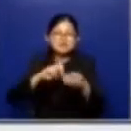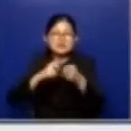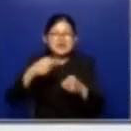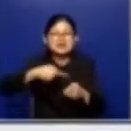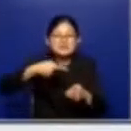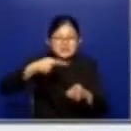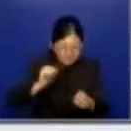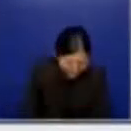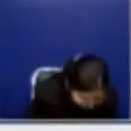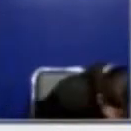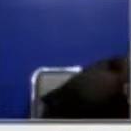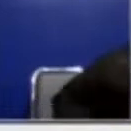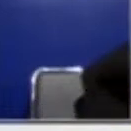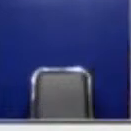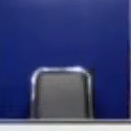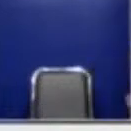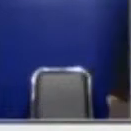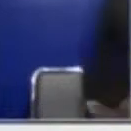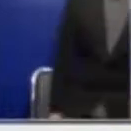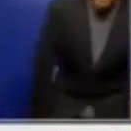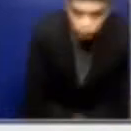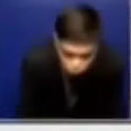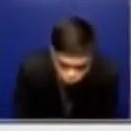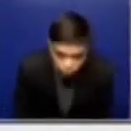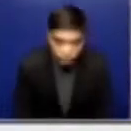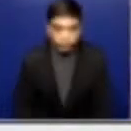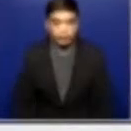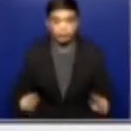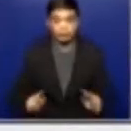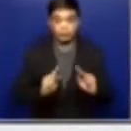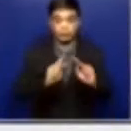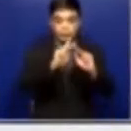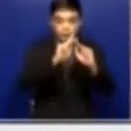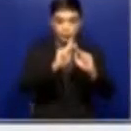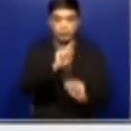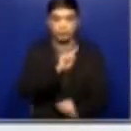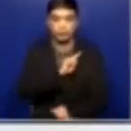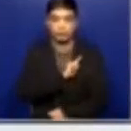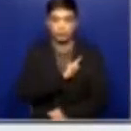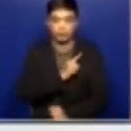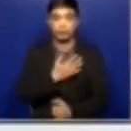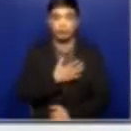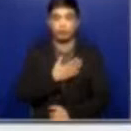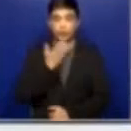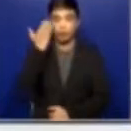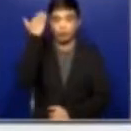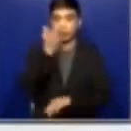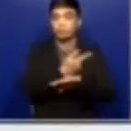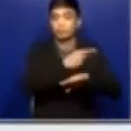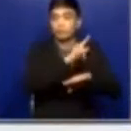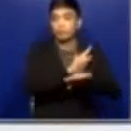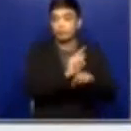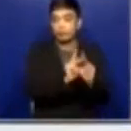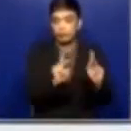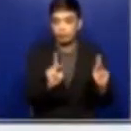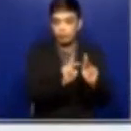งทบวงกรมนะครับที่รับผิดชอบจริงๆแล้วนะครับผมในฐานะเคยเป็นนะครับประธานคณะกรรมาธิการการ